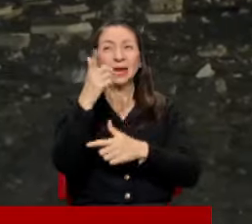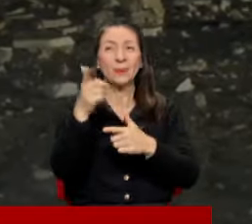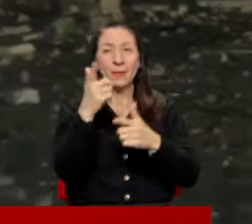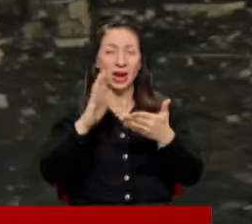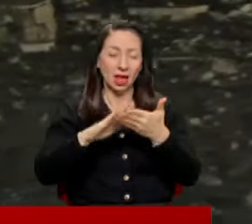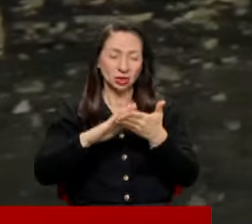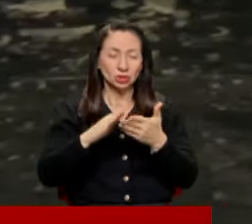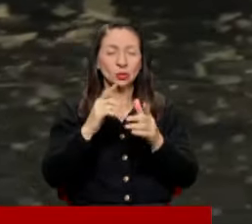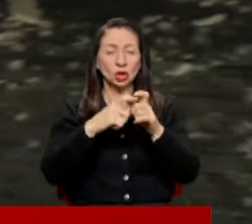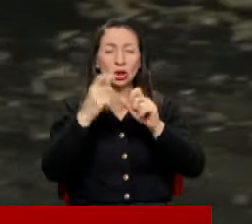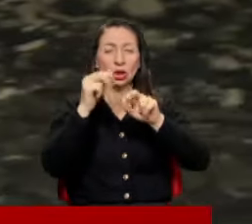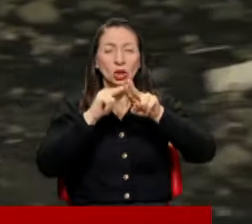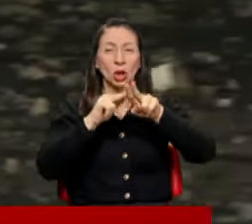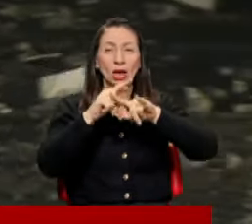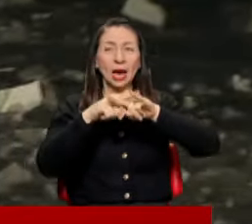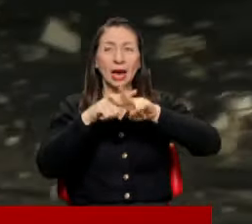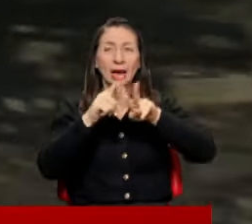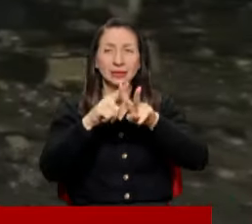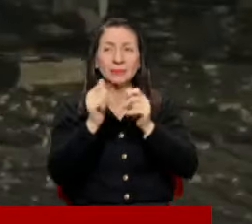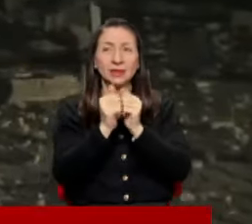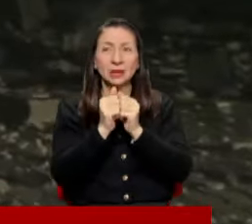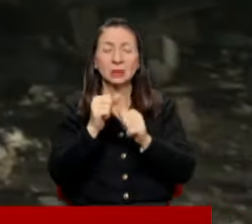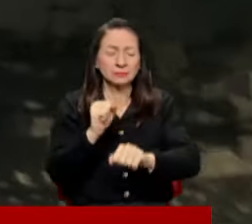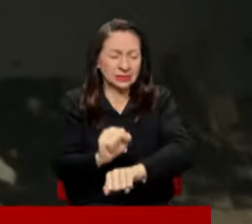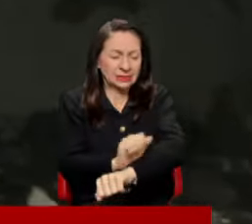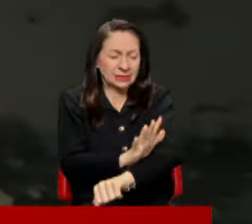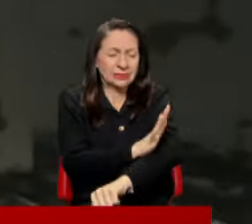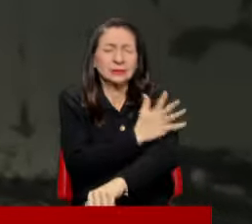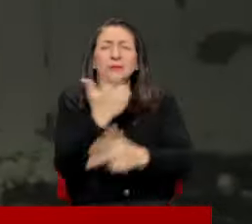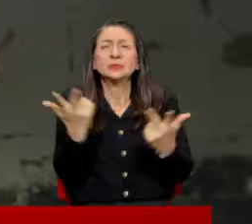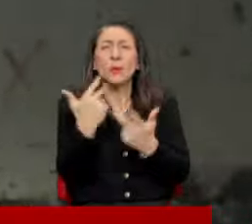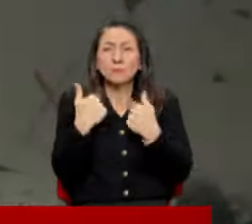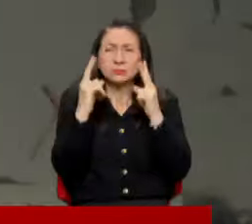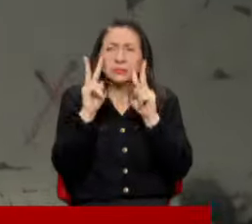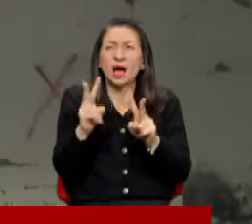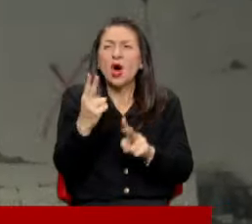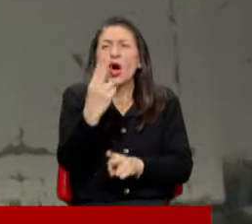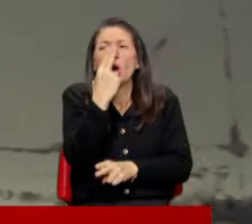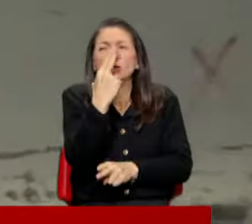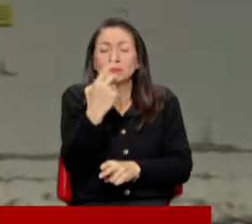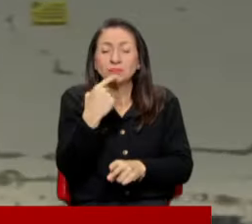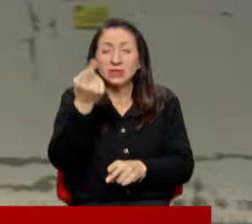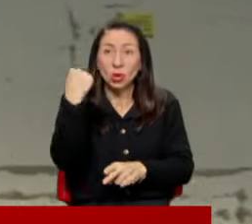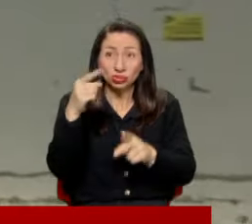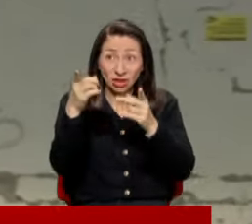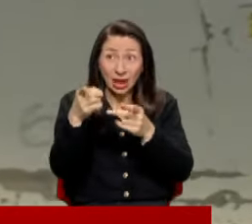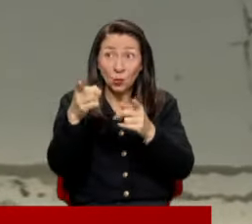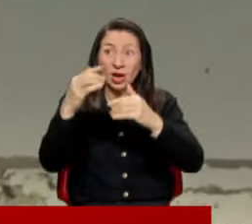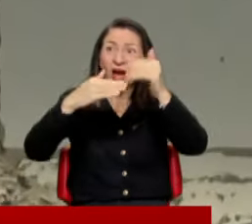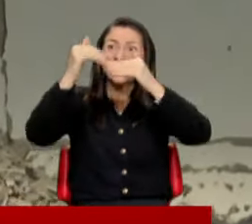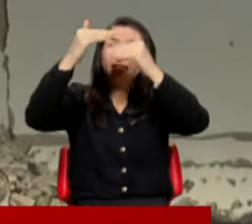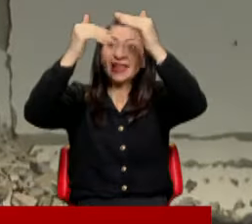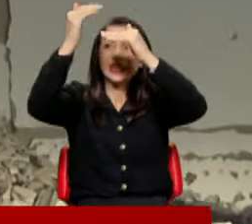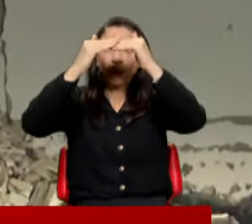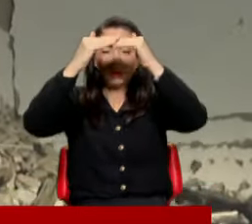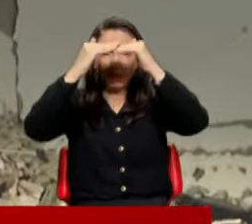Gökhan'la birlikte açıkçası Tüylerim de biraz diken diken oldu Biz bu manzaraya Çok alışkınız bir yıl önce de işte bu kat